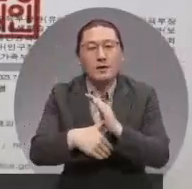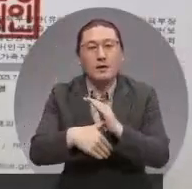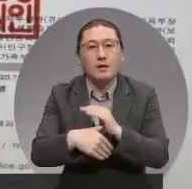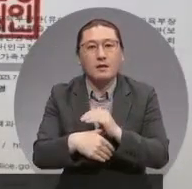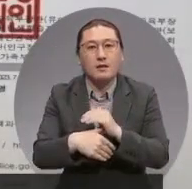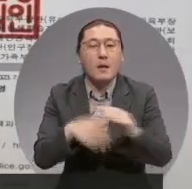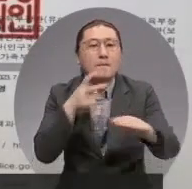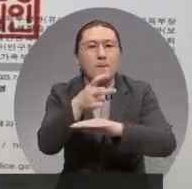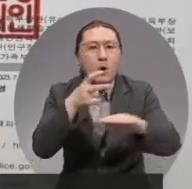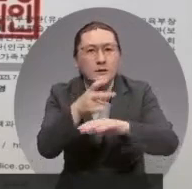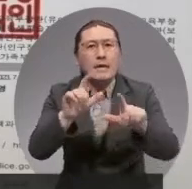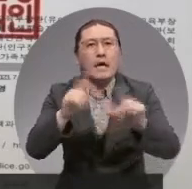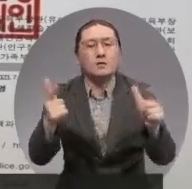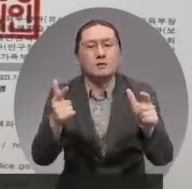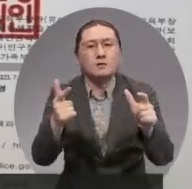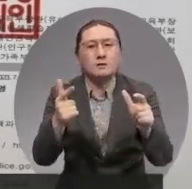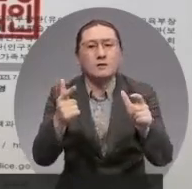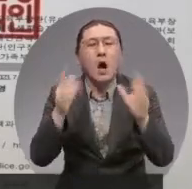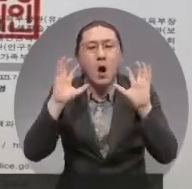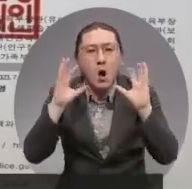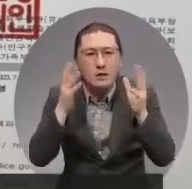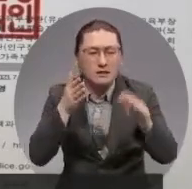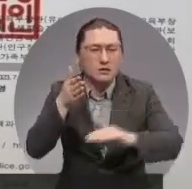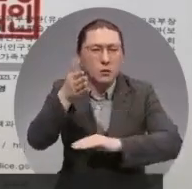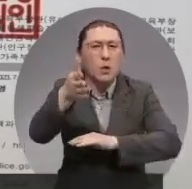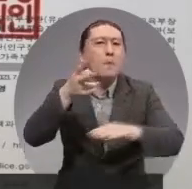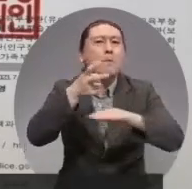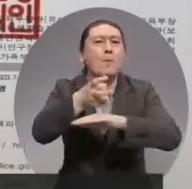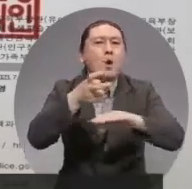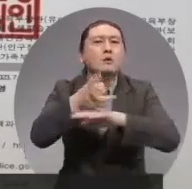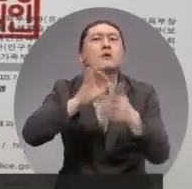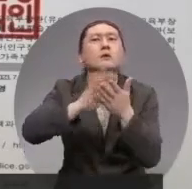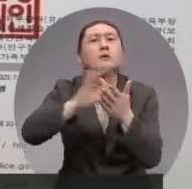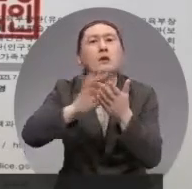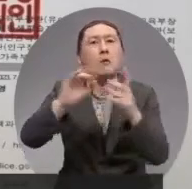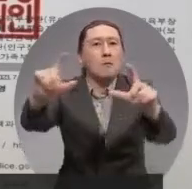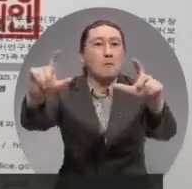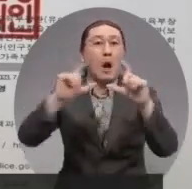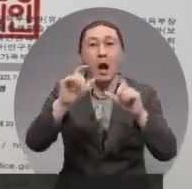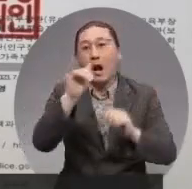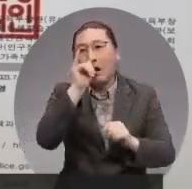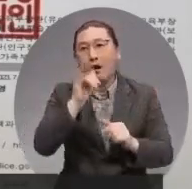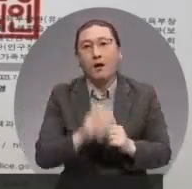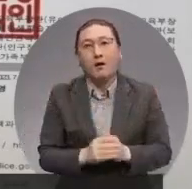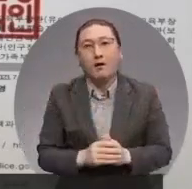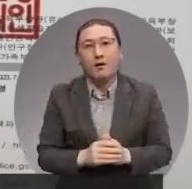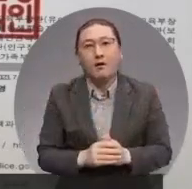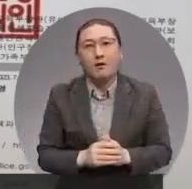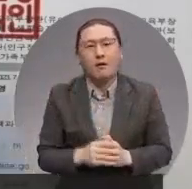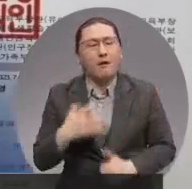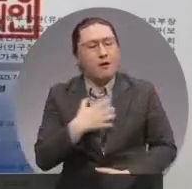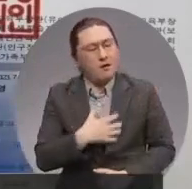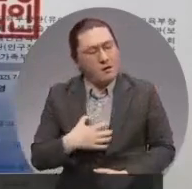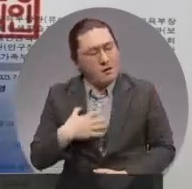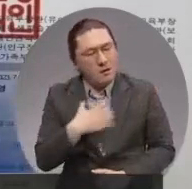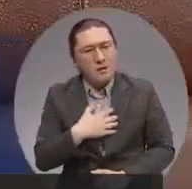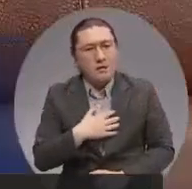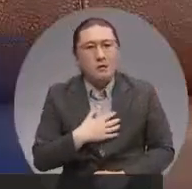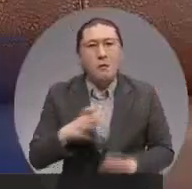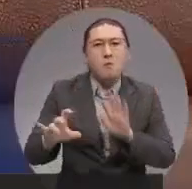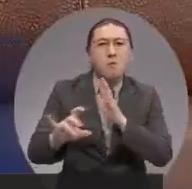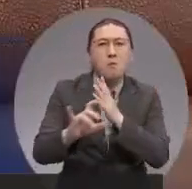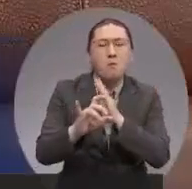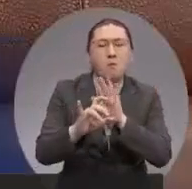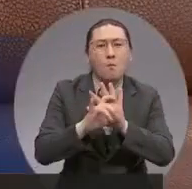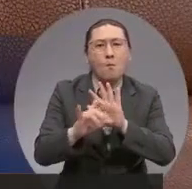버스가 아닌 어린이 통학 버스를 이용해야 한다는 경찰의 방침 때문이었습니다. 걱정입니다. 코로나